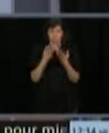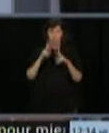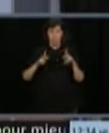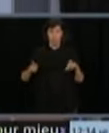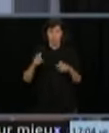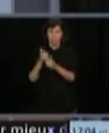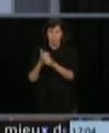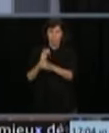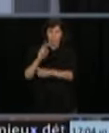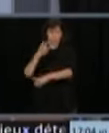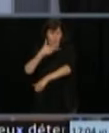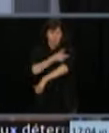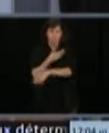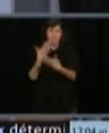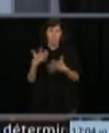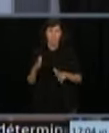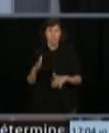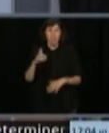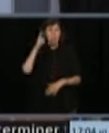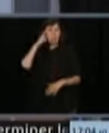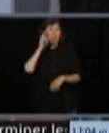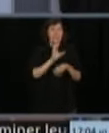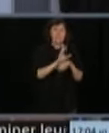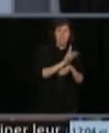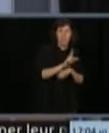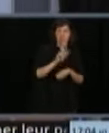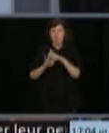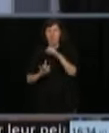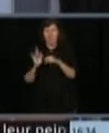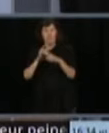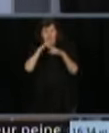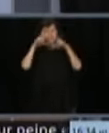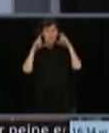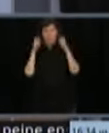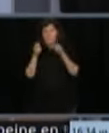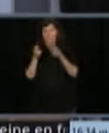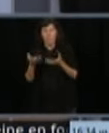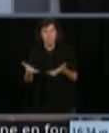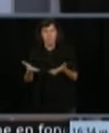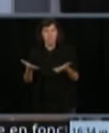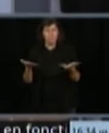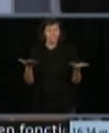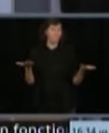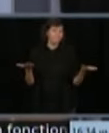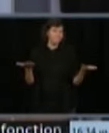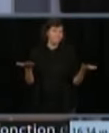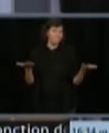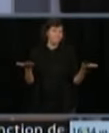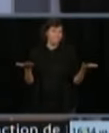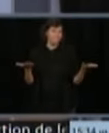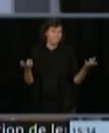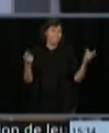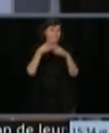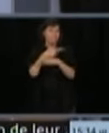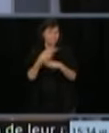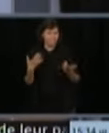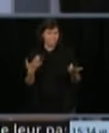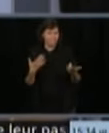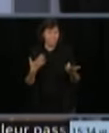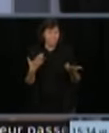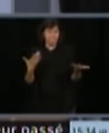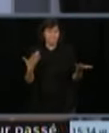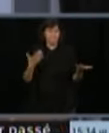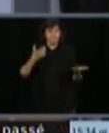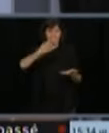autres au cégep, à l'université. À quel moment on va se sortir de là? Je veux dire, on imagine que s'il y a une